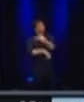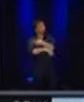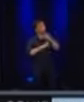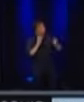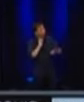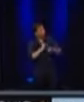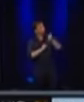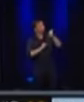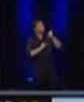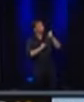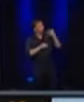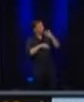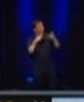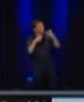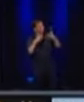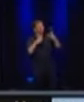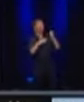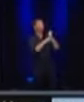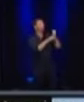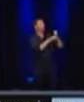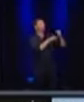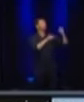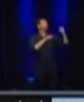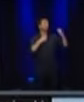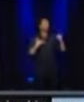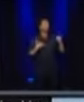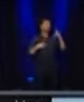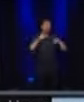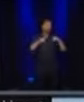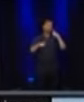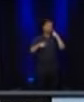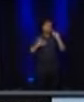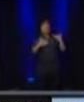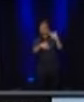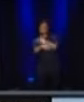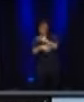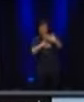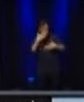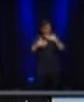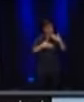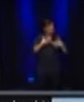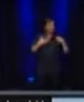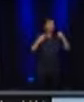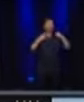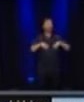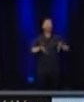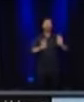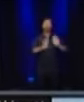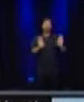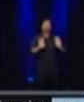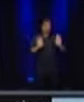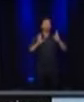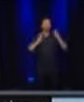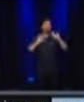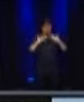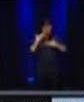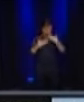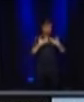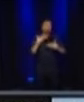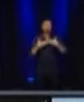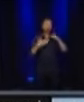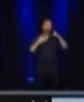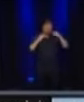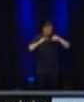de liberté. Fait qu'il faut suivre cette progression-là. Ça va bien, mais il ne faut pas lâcher. Surtout pas... Il faut vraiment qu'on essaie de